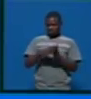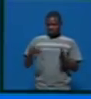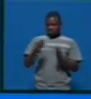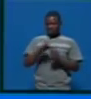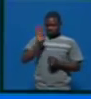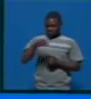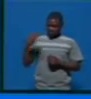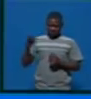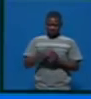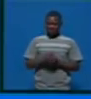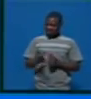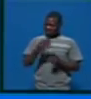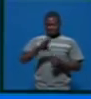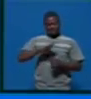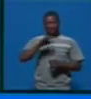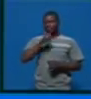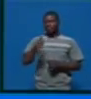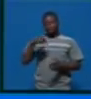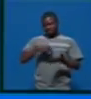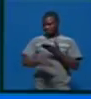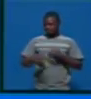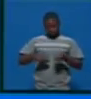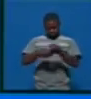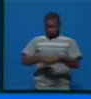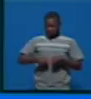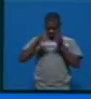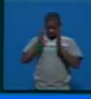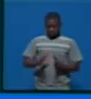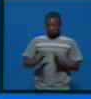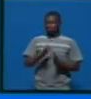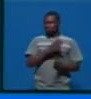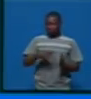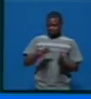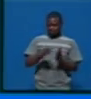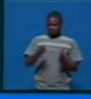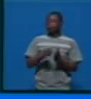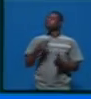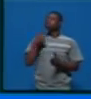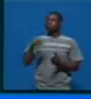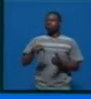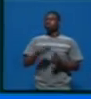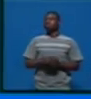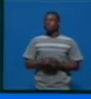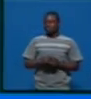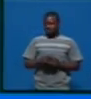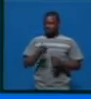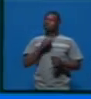pas chez les cotonculteurs qui ont du mal à cacher leurs griefs. Les producteurs imputent ce mauvais